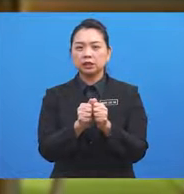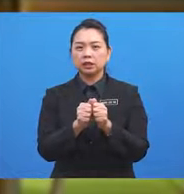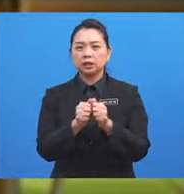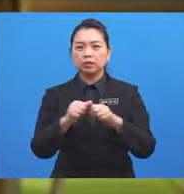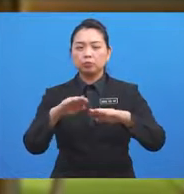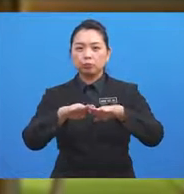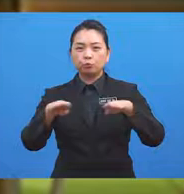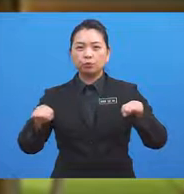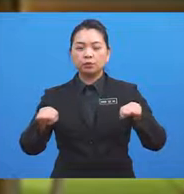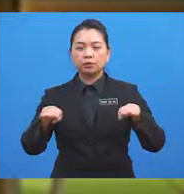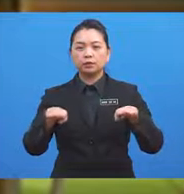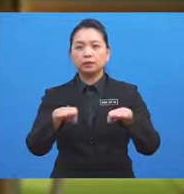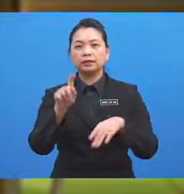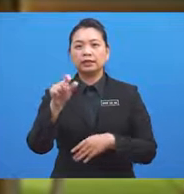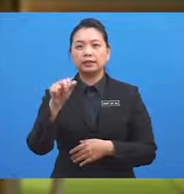pamah.